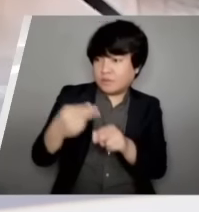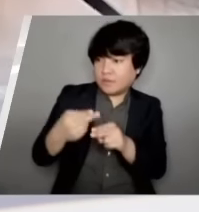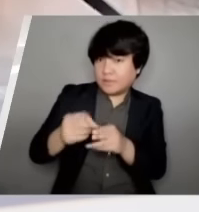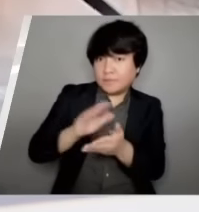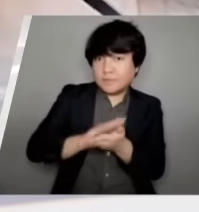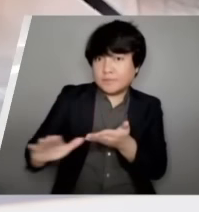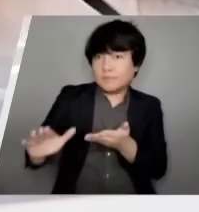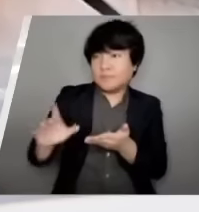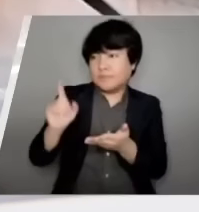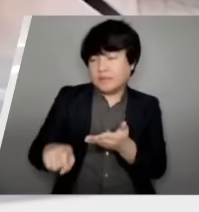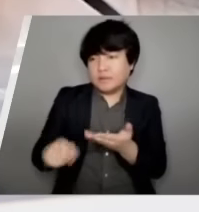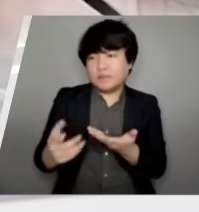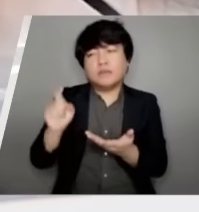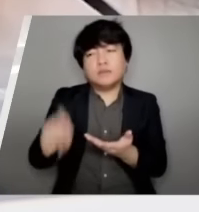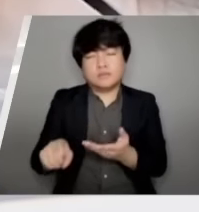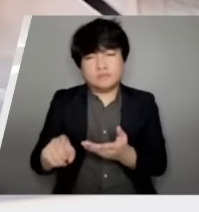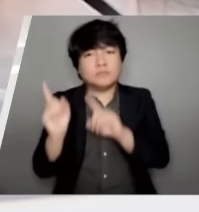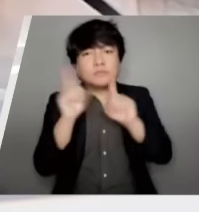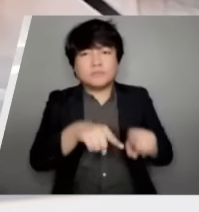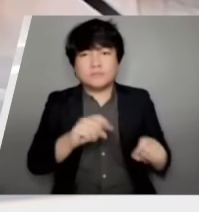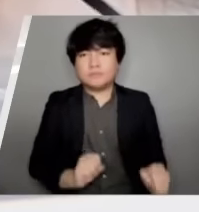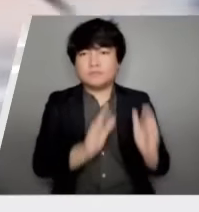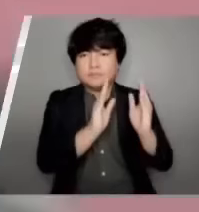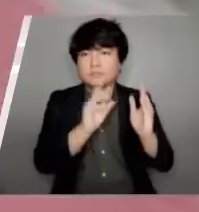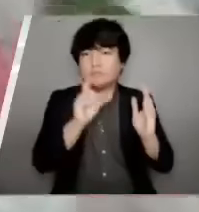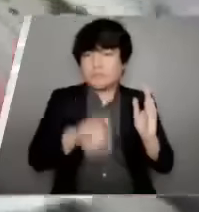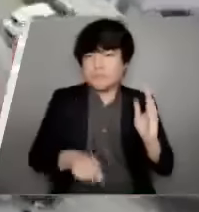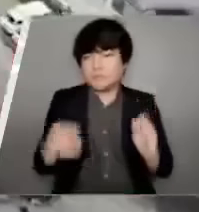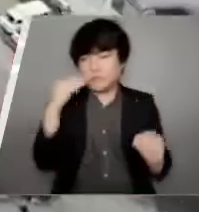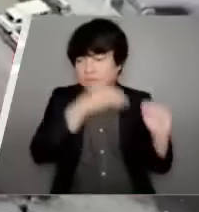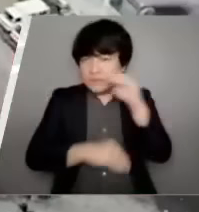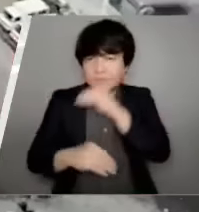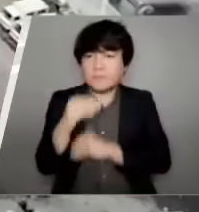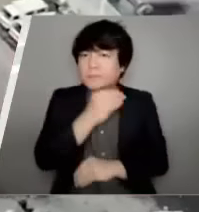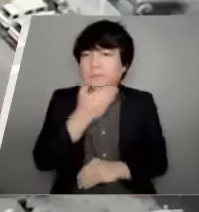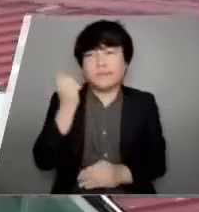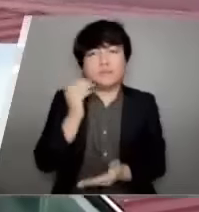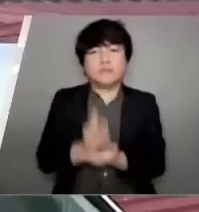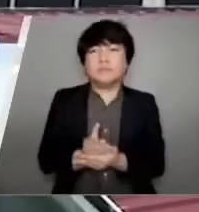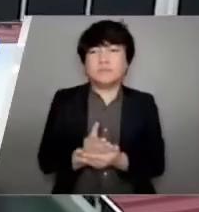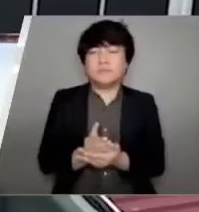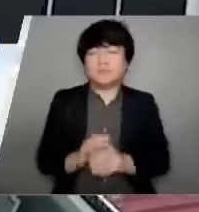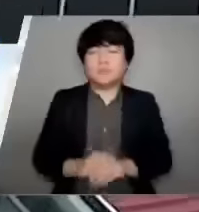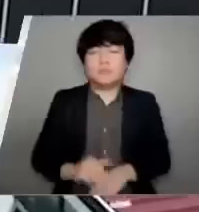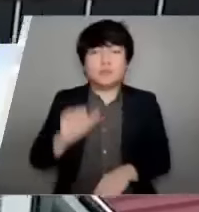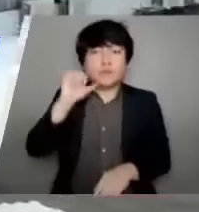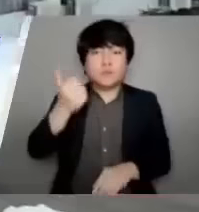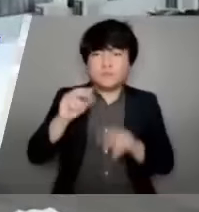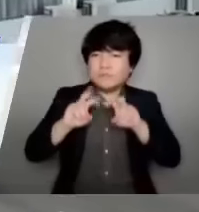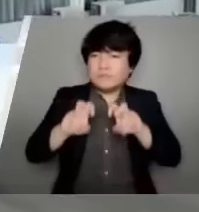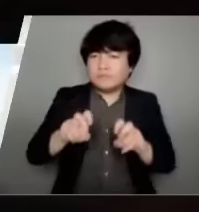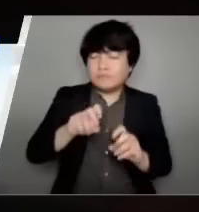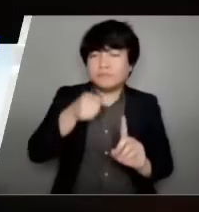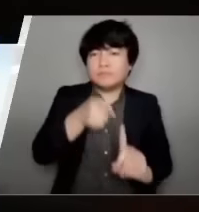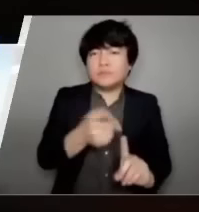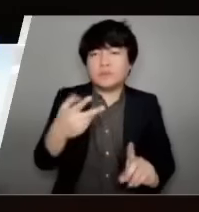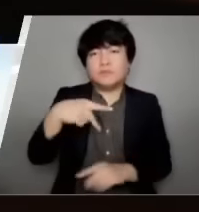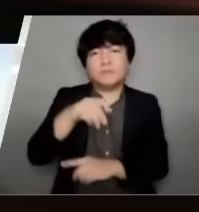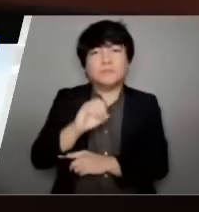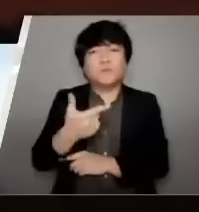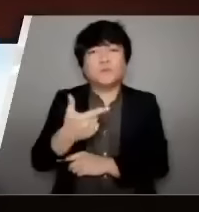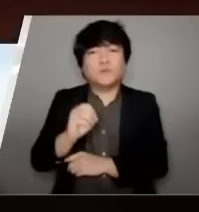pagdinig, sumagot ng maayos at tigilan ng pagsisinungaling. Kasama sa iimbestigahan bukas ang ni-raid na Pogo Hub sa Porac, Pampanga. Ayon